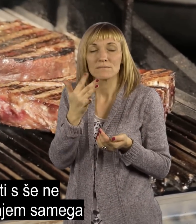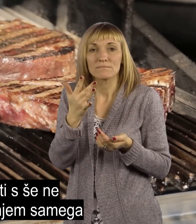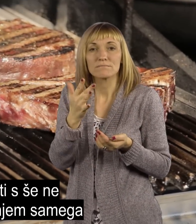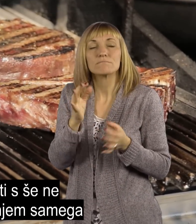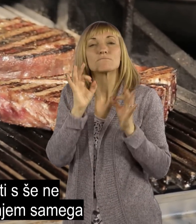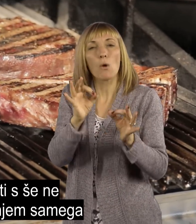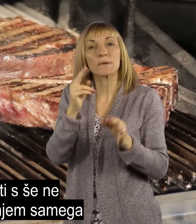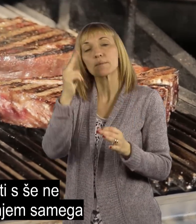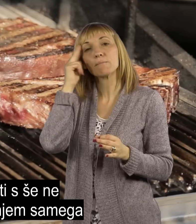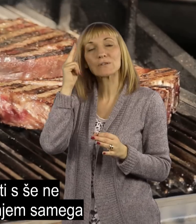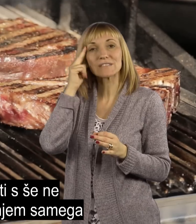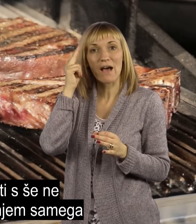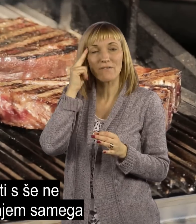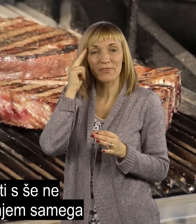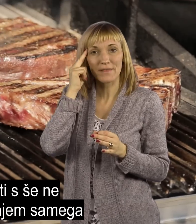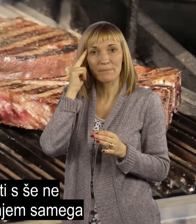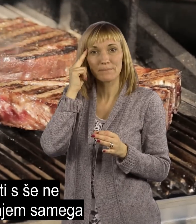velikim poznavanjem